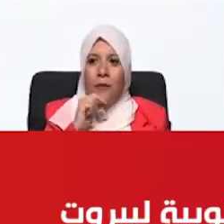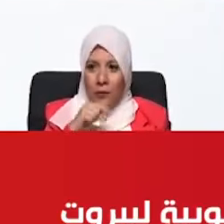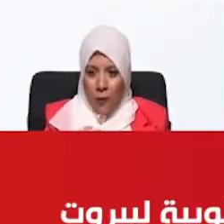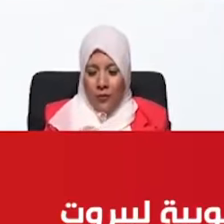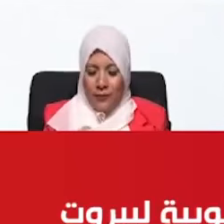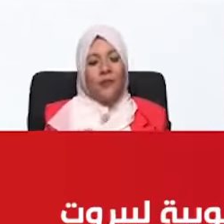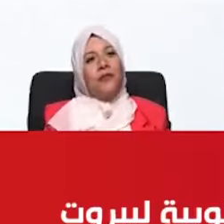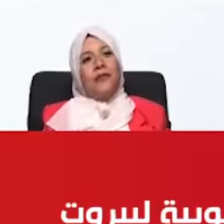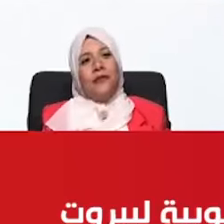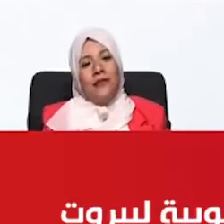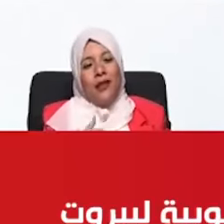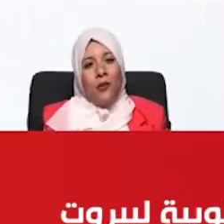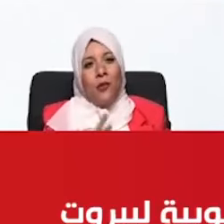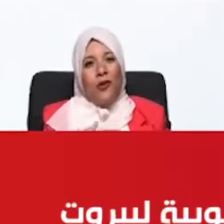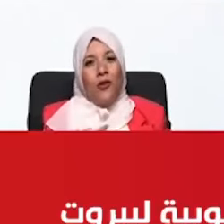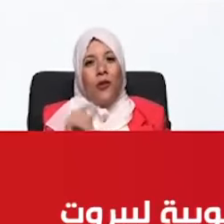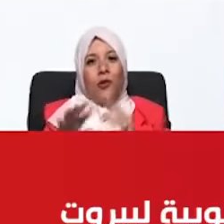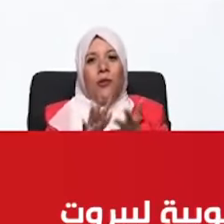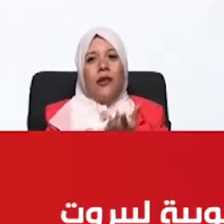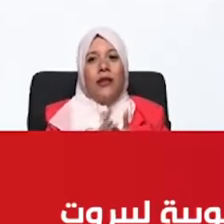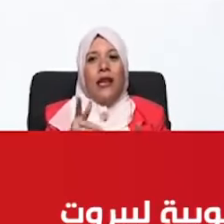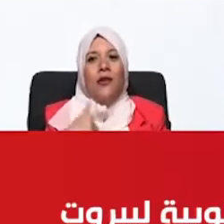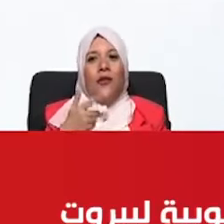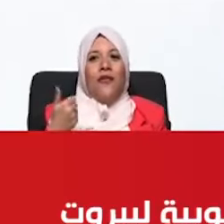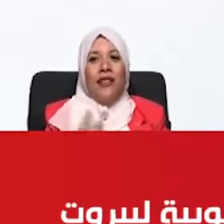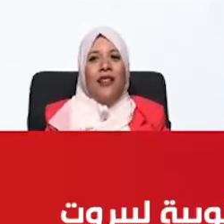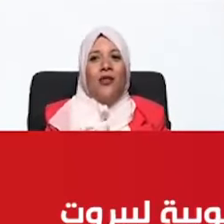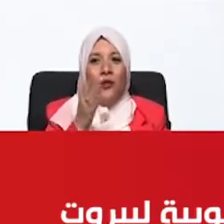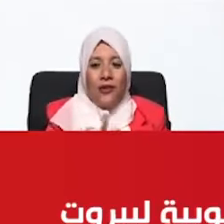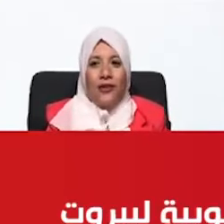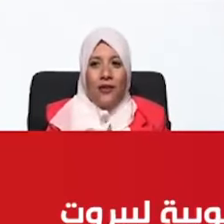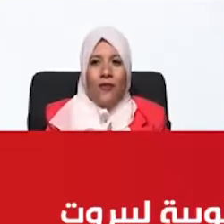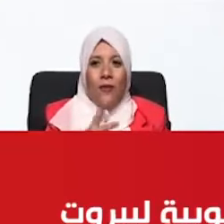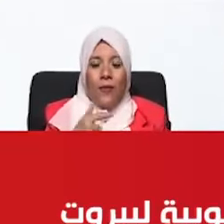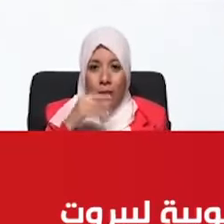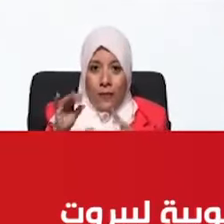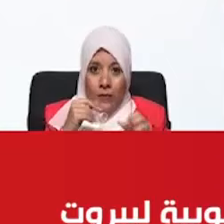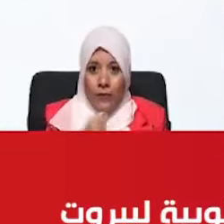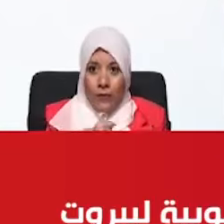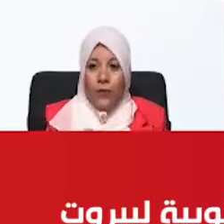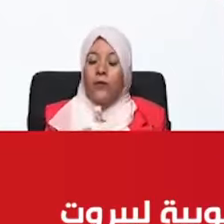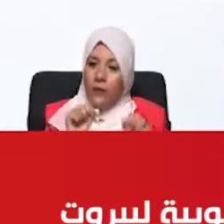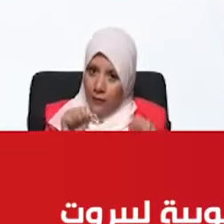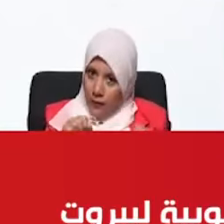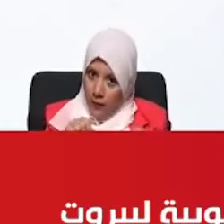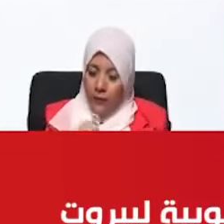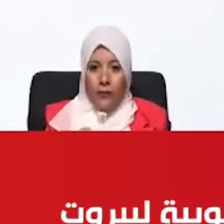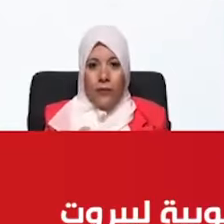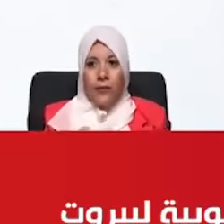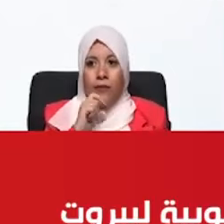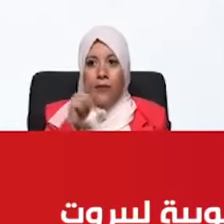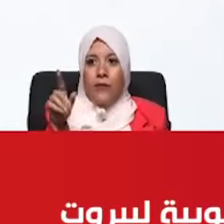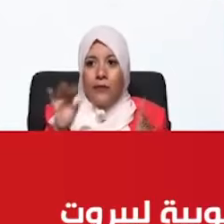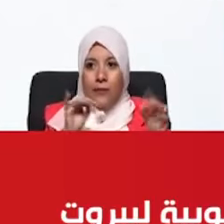طبعا فانا بحاول استفزها لغايه اما تعترف ممكن تاخد رايها في شغلك ده اكيد على فكره